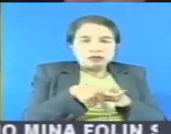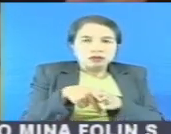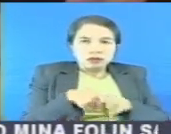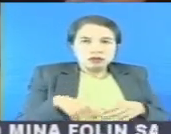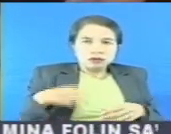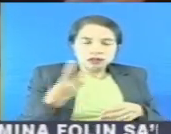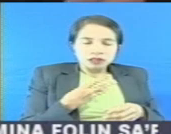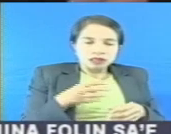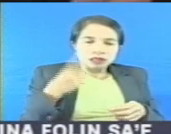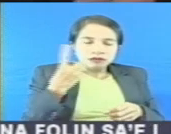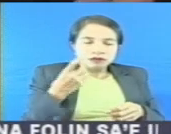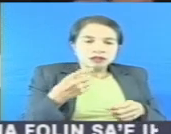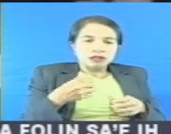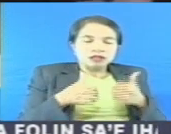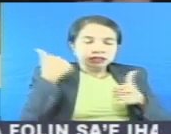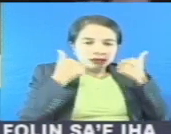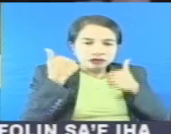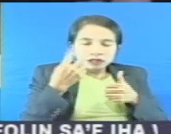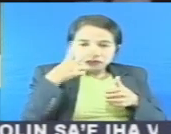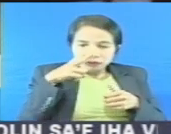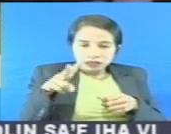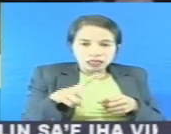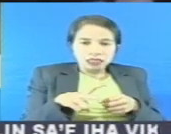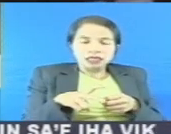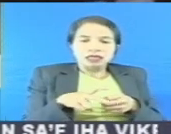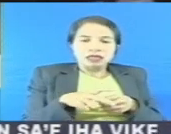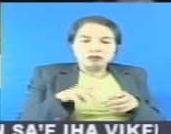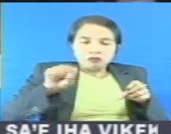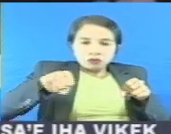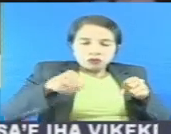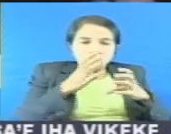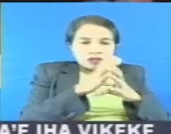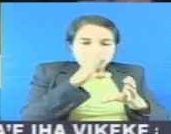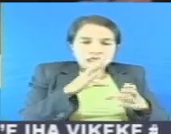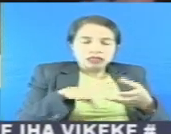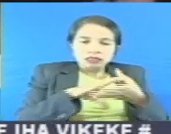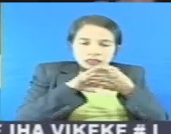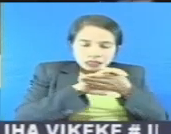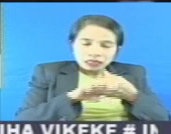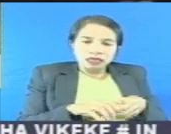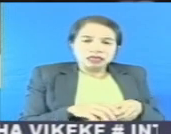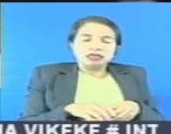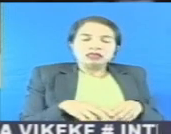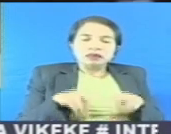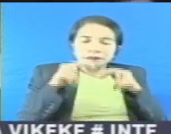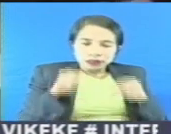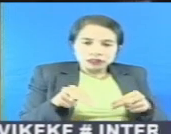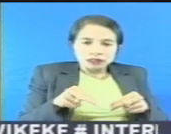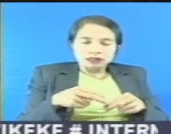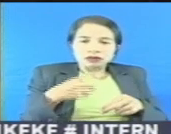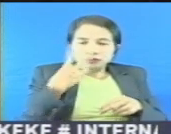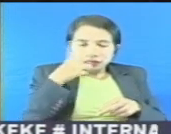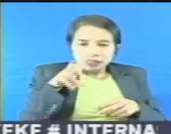ni atividade ia pasar bisa lau nafati. Se ita hetar, ita captura e ita proses na fati. Mi